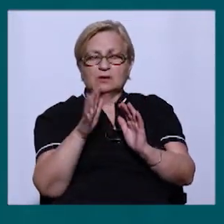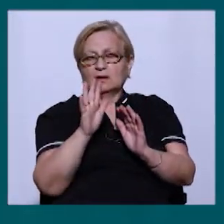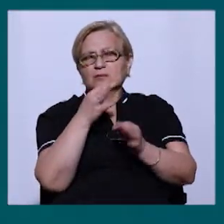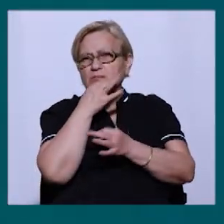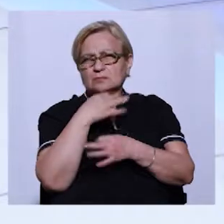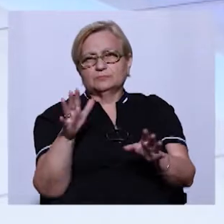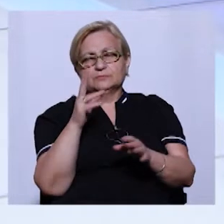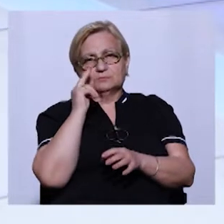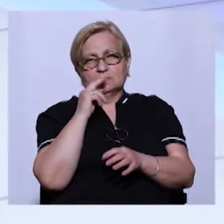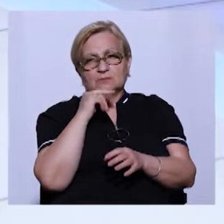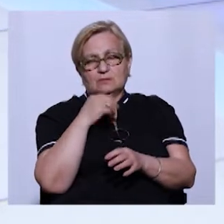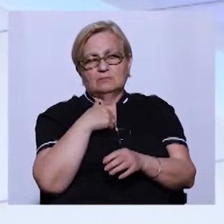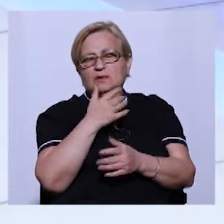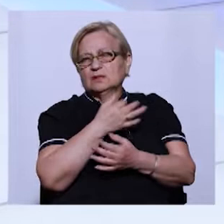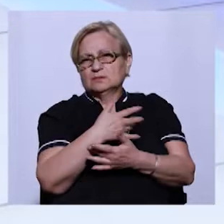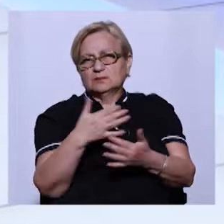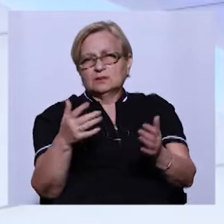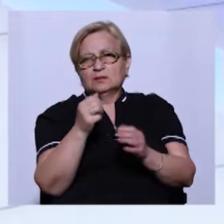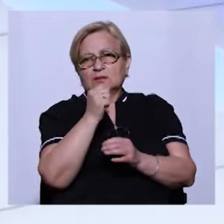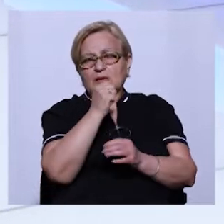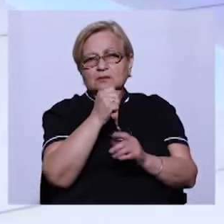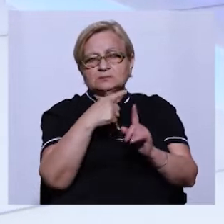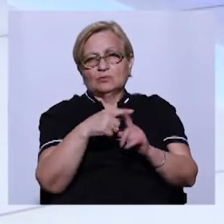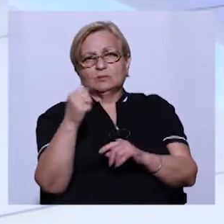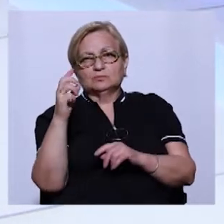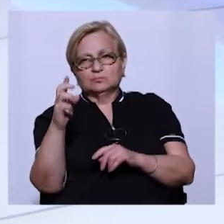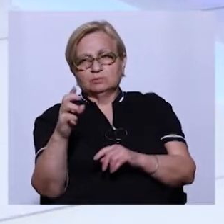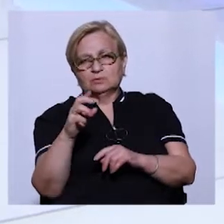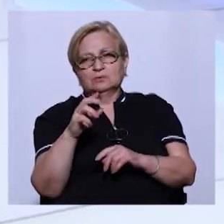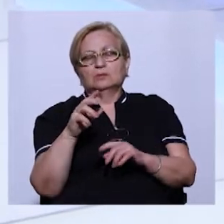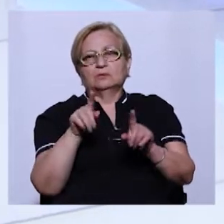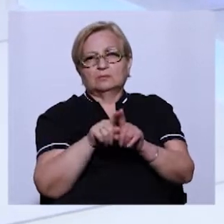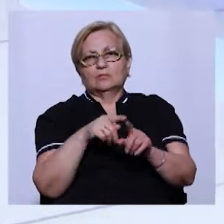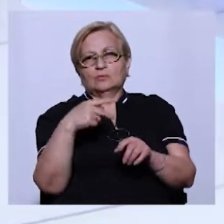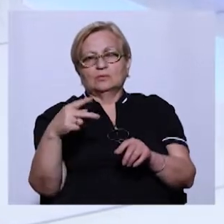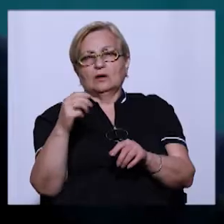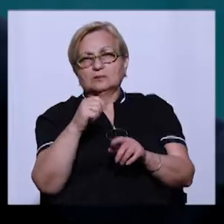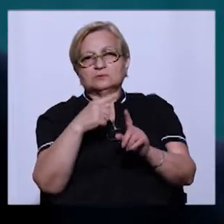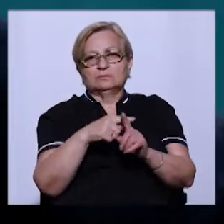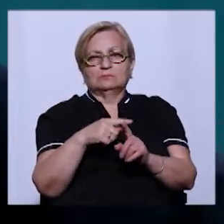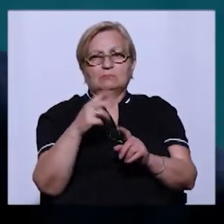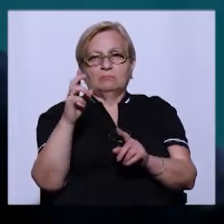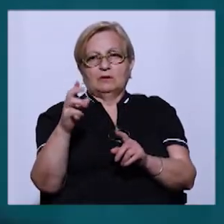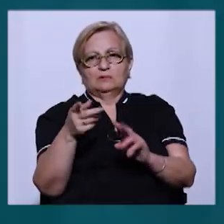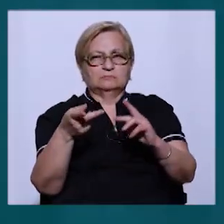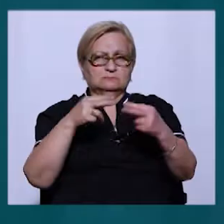ნებისმიერ რიცხვისთვის, მას შემიძლია დავწერო რომ A-ს დამატებული B, უდრის B-ს დამატებული A.